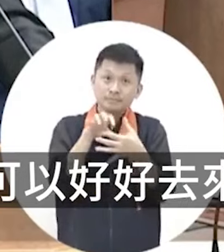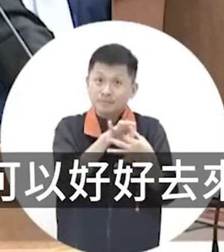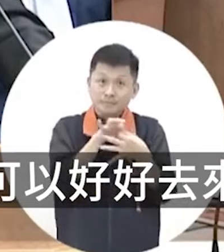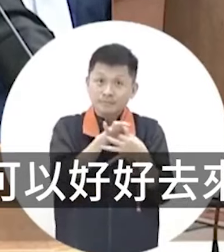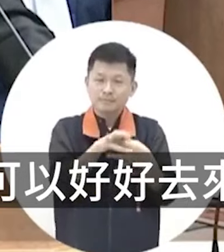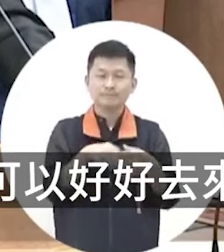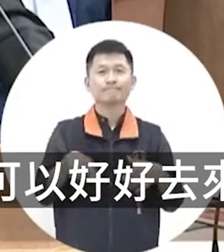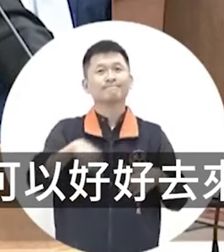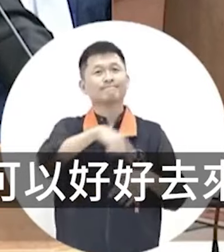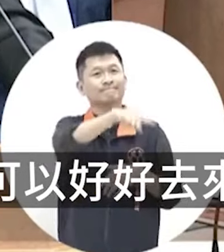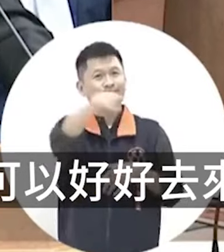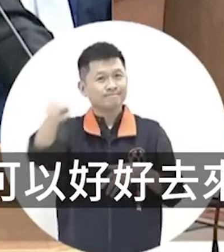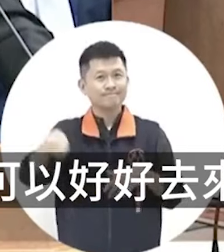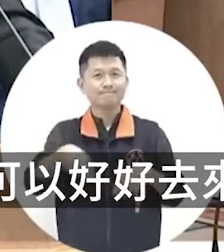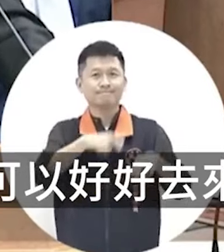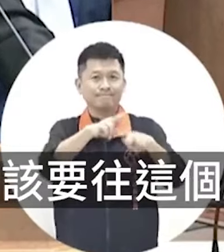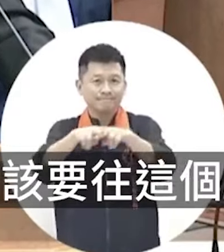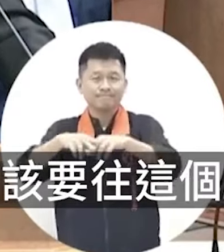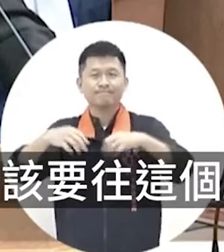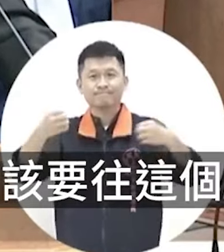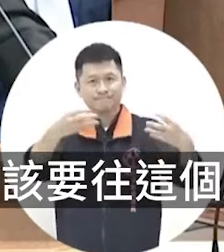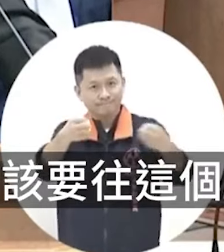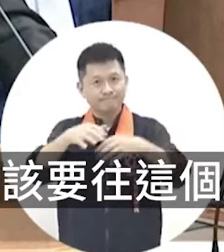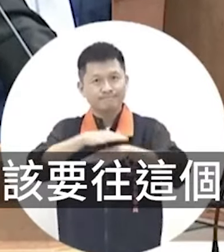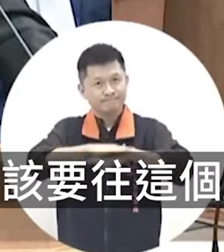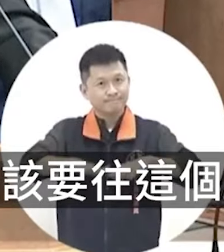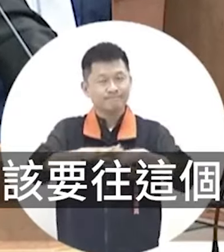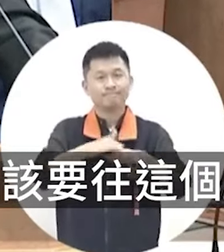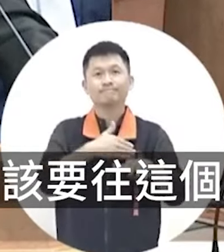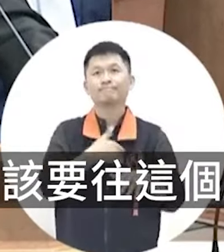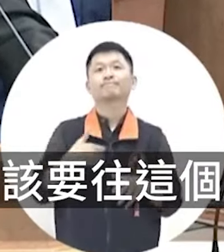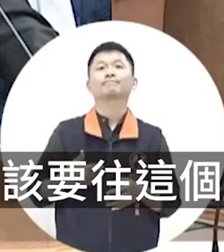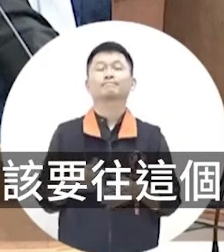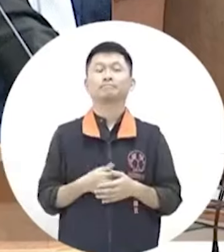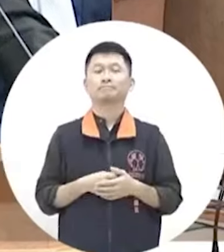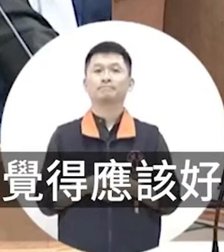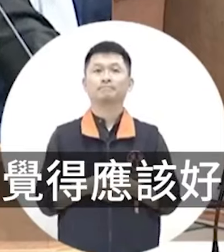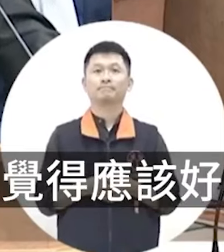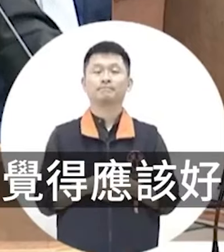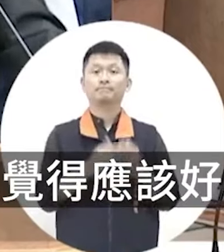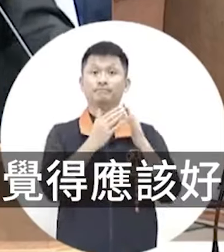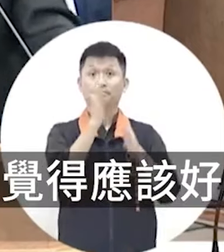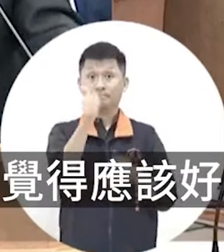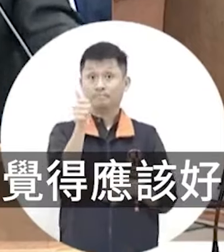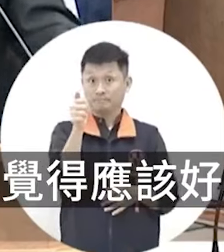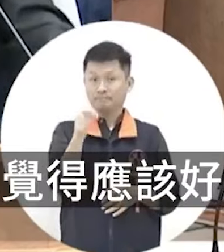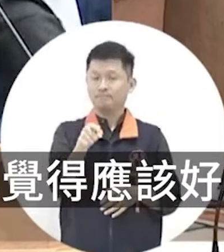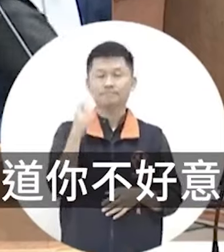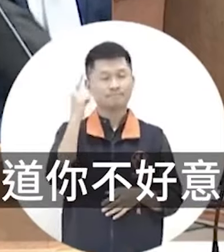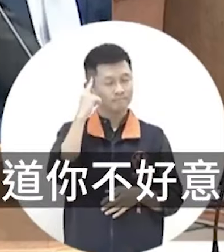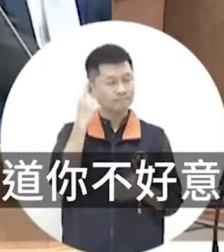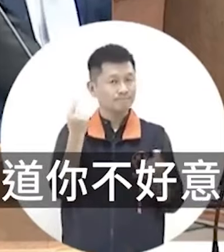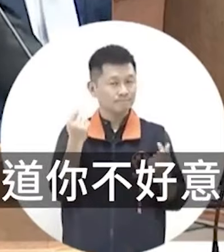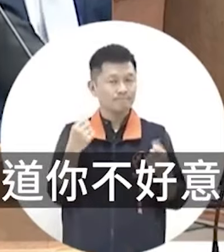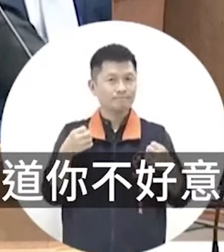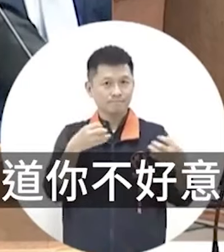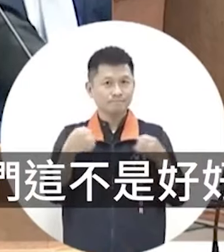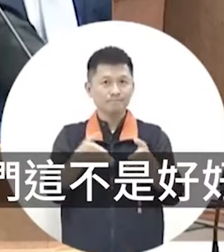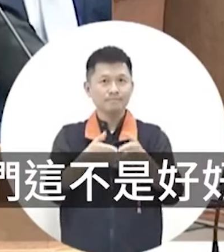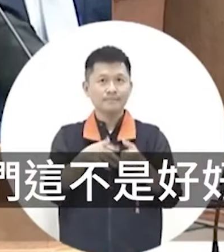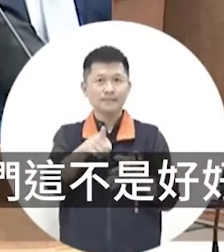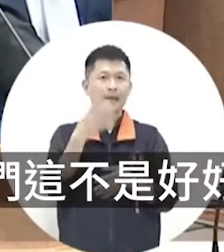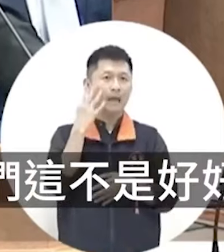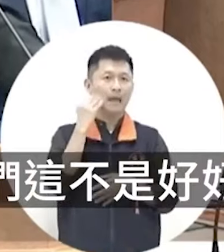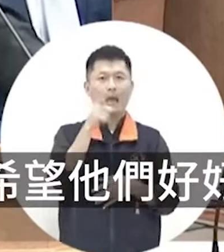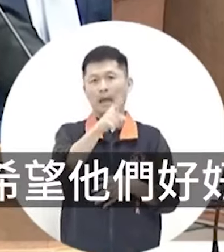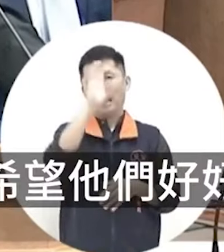好好去来做一个讨论，这个都应该要往这个方向努力 嘛。所以你也觉得应该好好讨论啦。我知道你不好意思讲说他